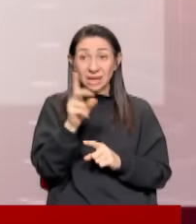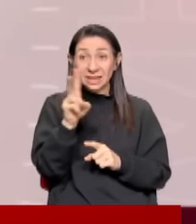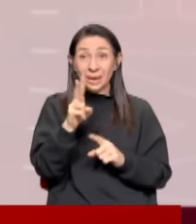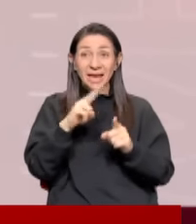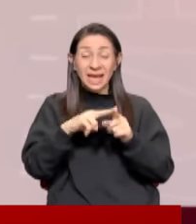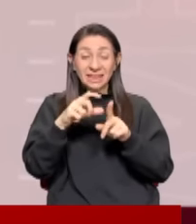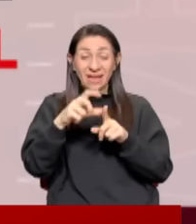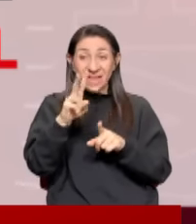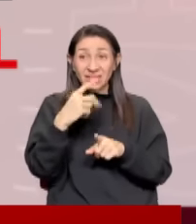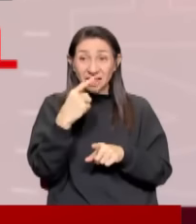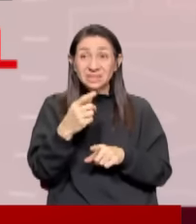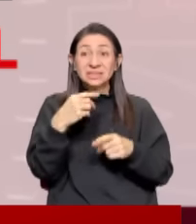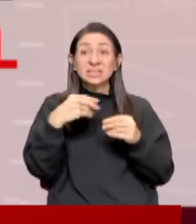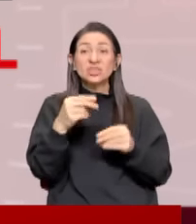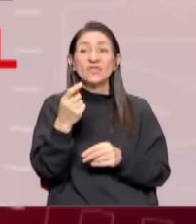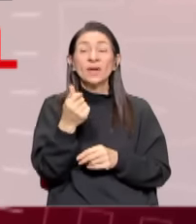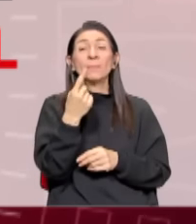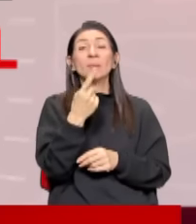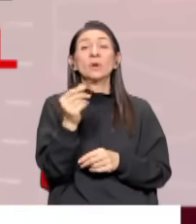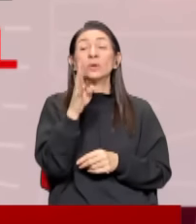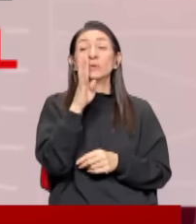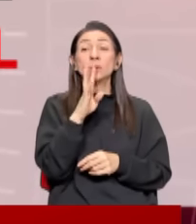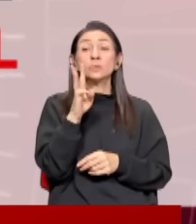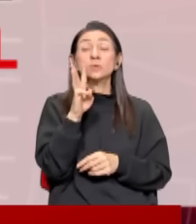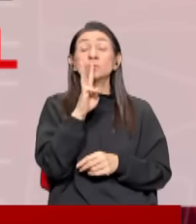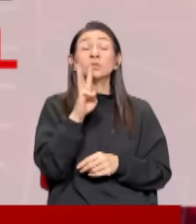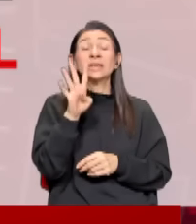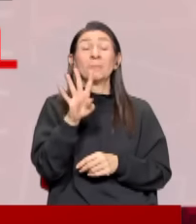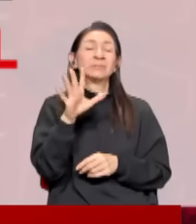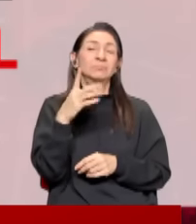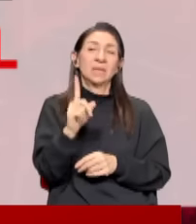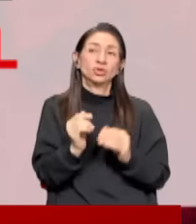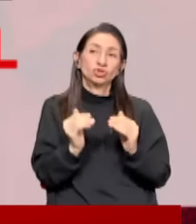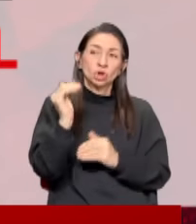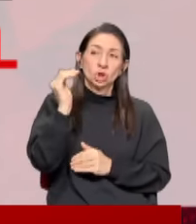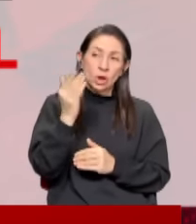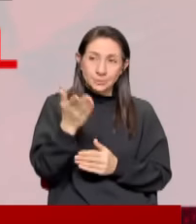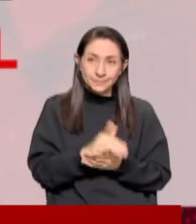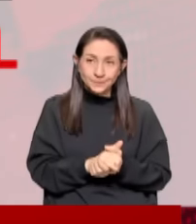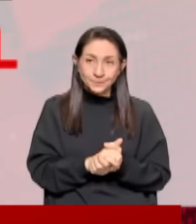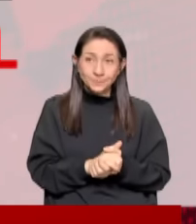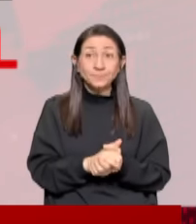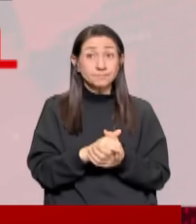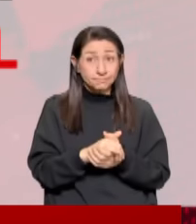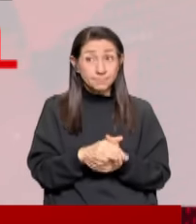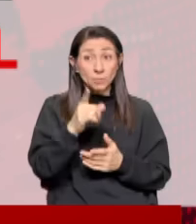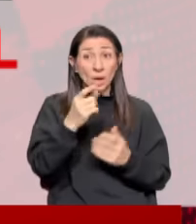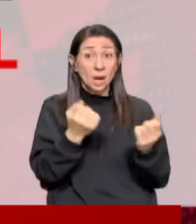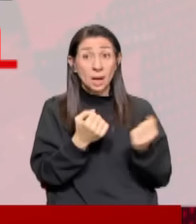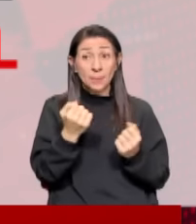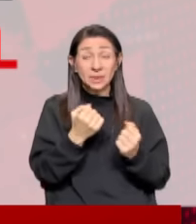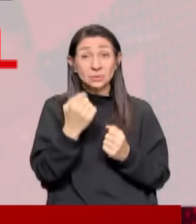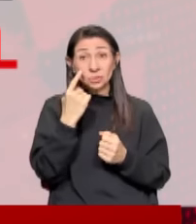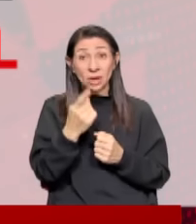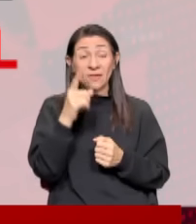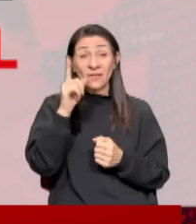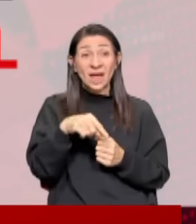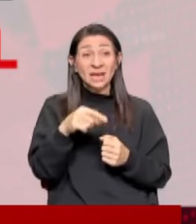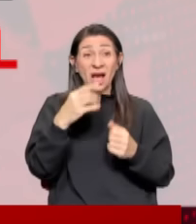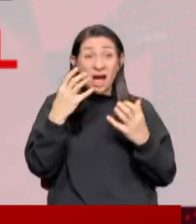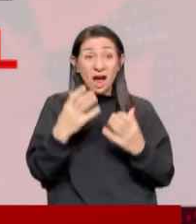%20 KDV derken satış fiyatı 1 milyon 345 bin liraya yükseliyor. Peki bu otomobilin üzerindeki